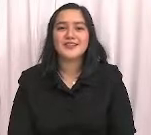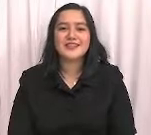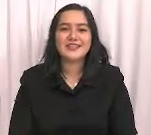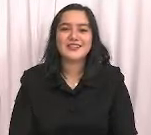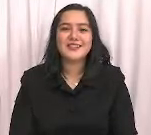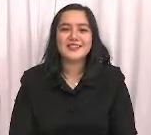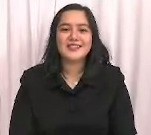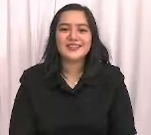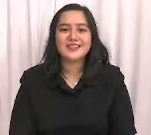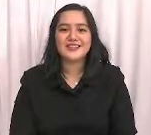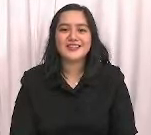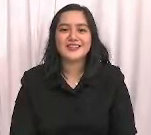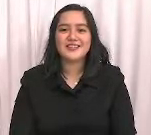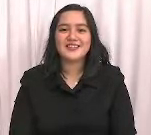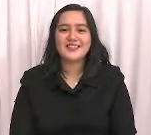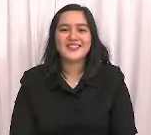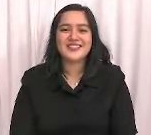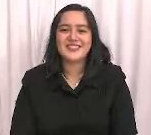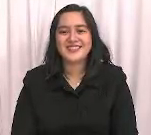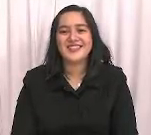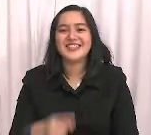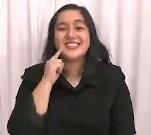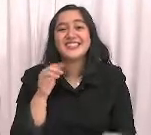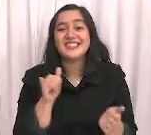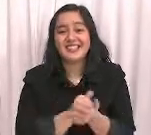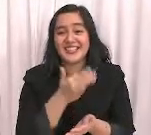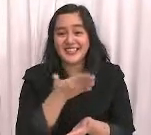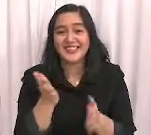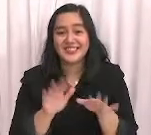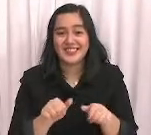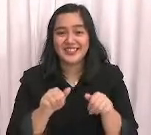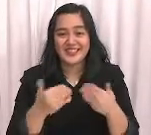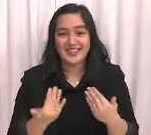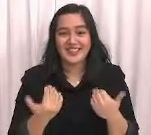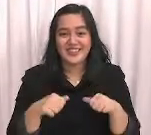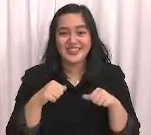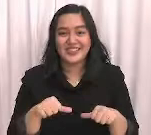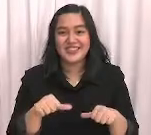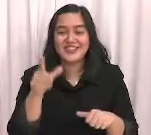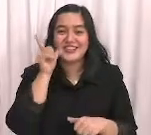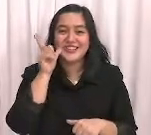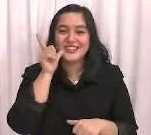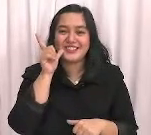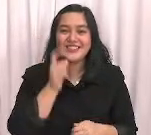Yeah, tama. Wala problema. Ituloy mo na ngayon. Tuloy mo na. Hindi ko lang alam kung gaganahan ka uli.